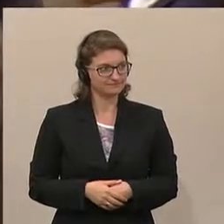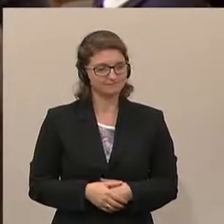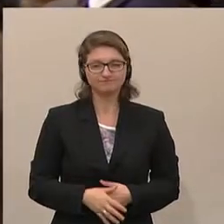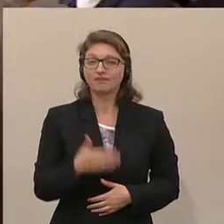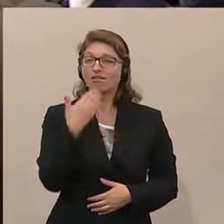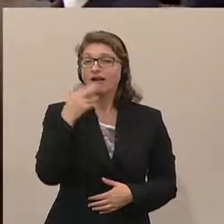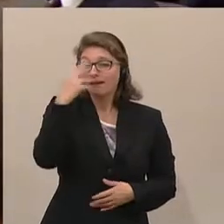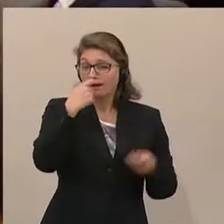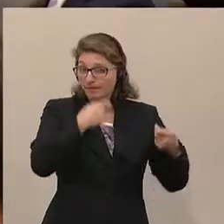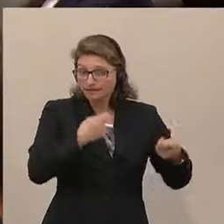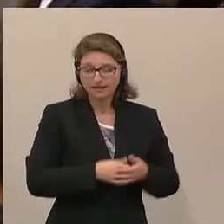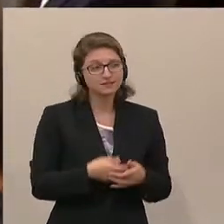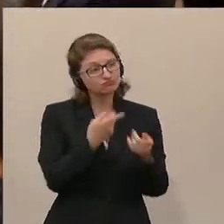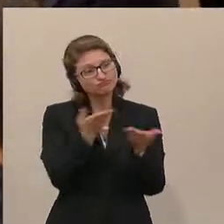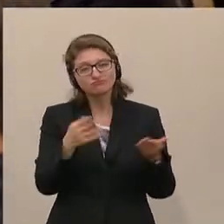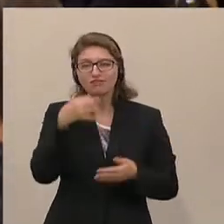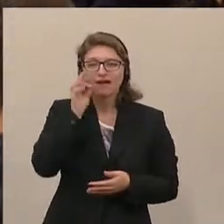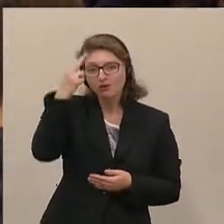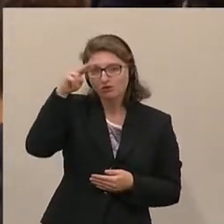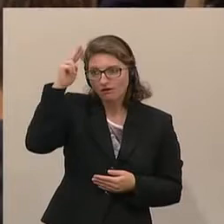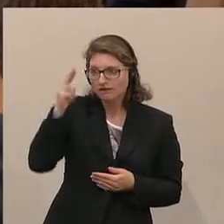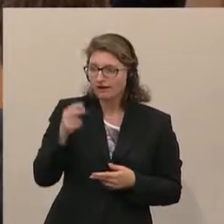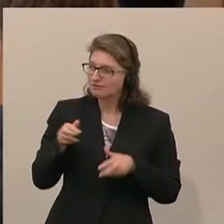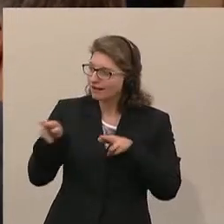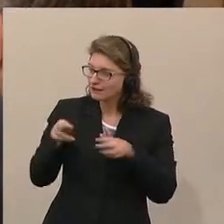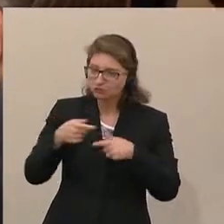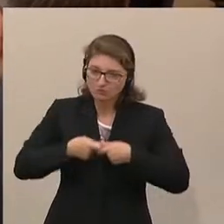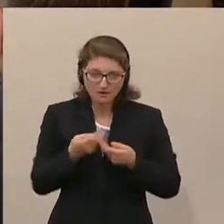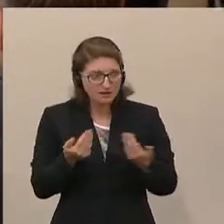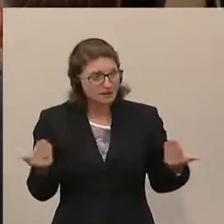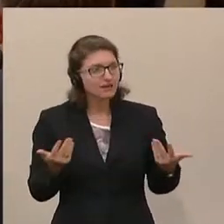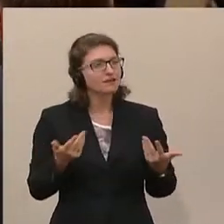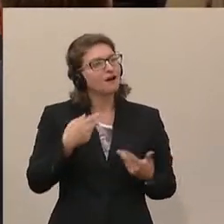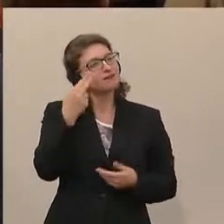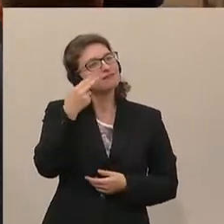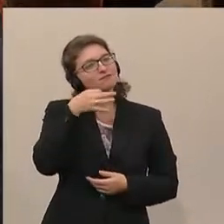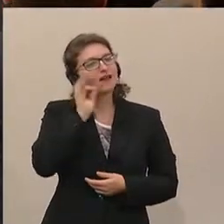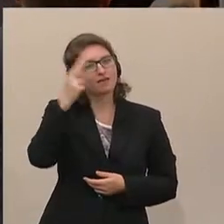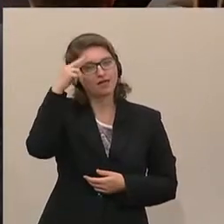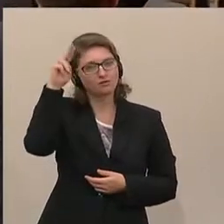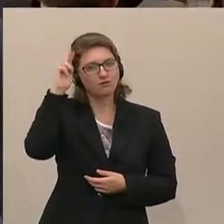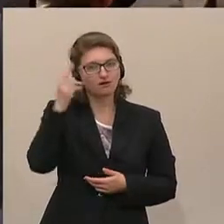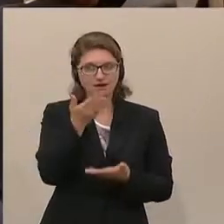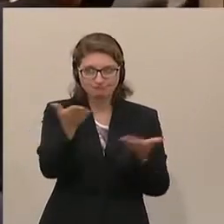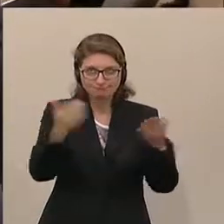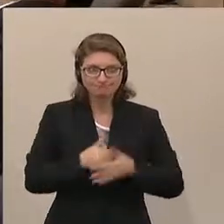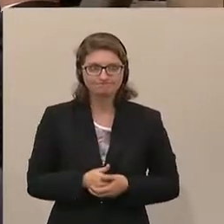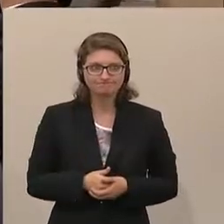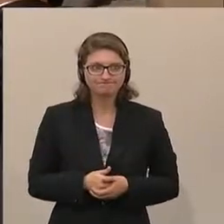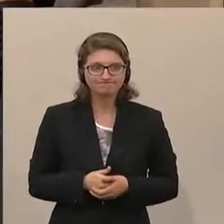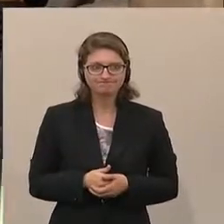Danke, Herr Präsident, meine Damen und Herren Regierungsmitglieder, meine Damen und Herren. Ich möchte nur zu